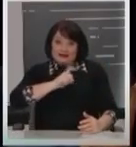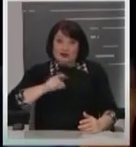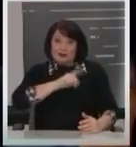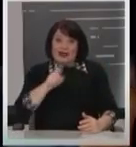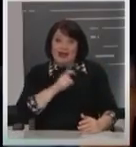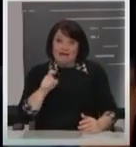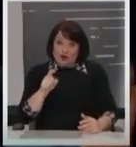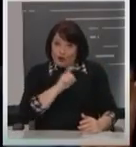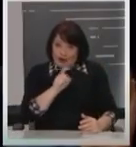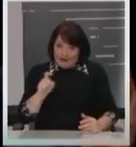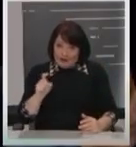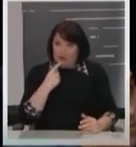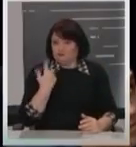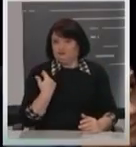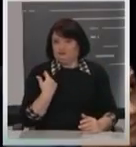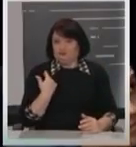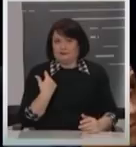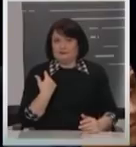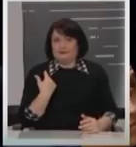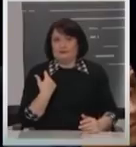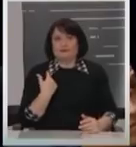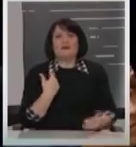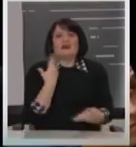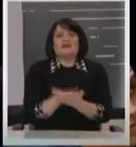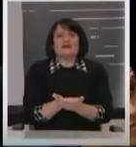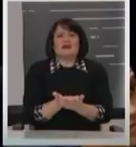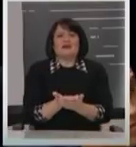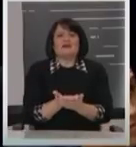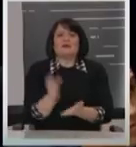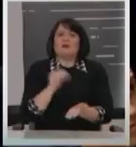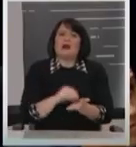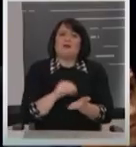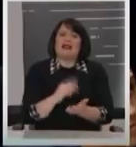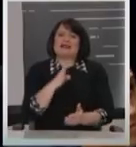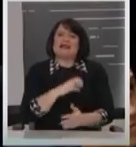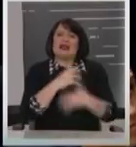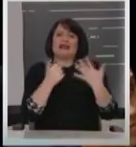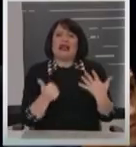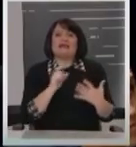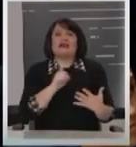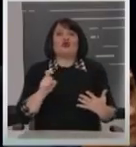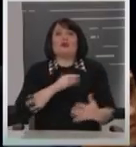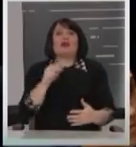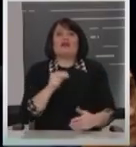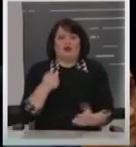σας έλεγα πριν ένα ακριβώς χρόνο, εσείς τους ζητάτε να δώσουν 46 εκατομμύρια ευρώ.